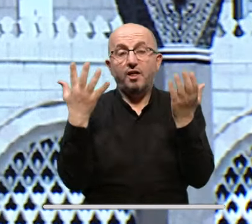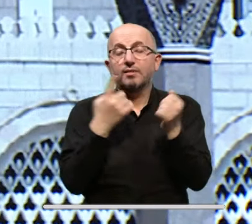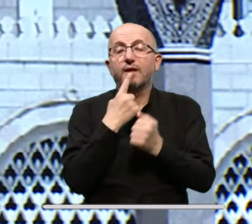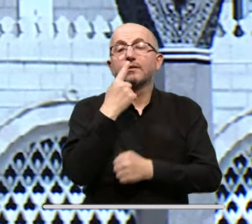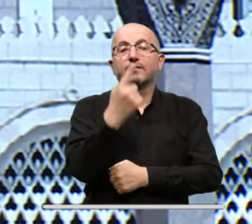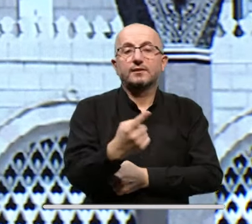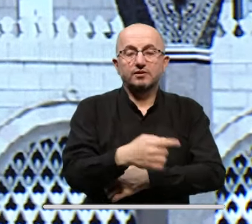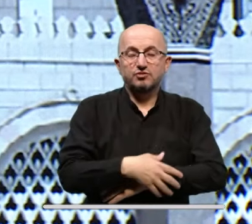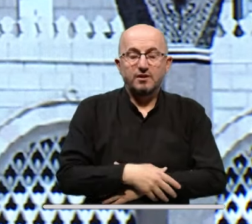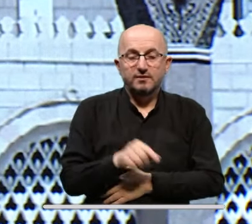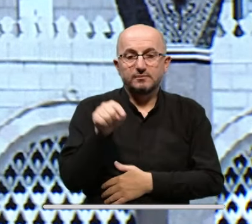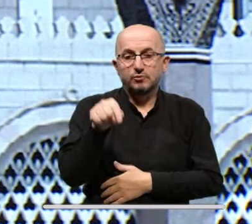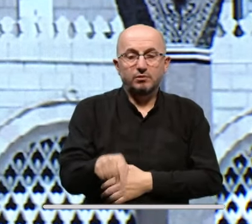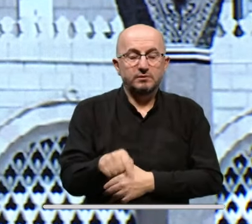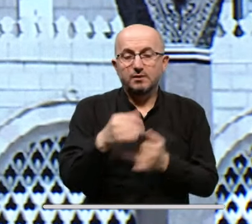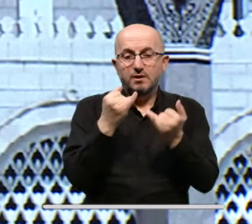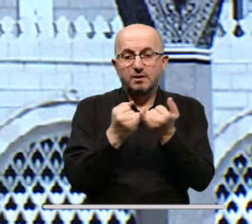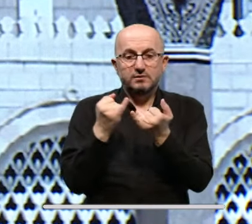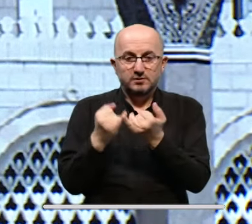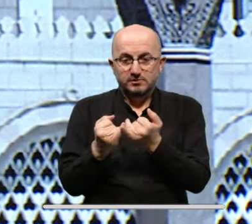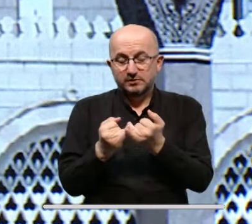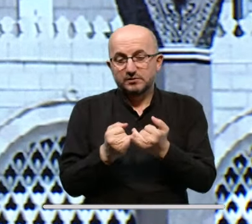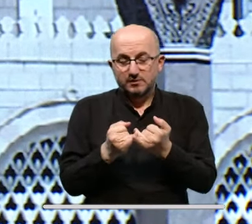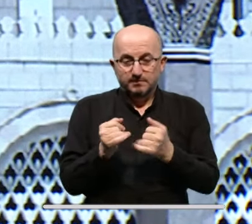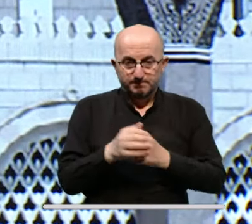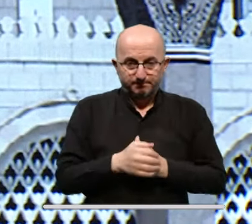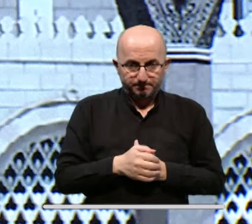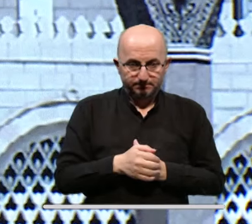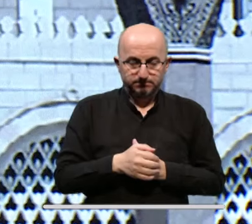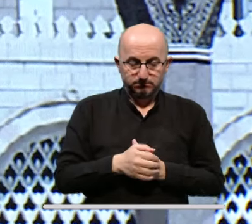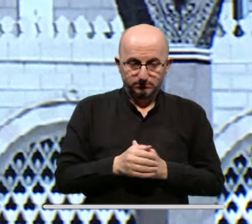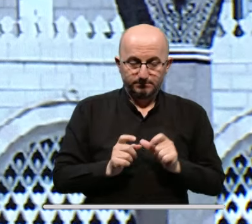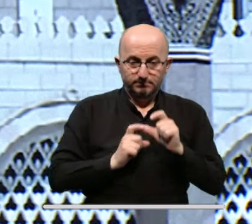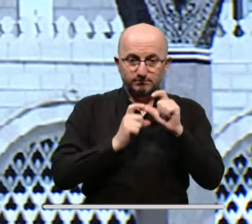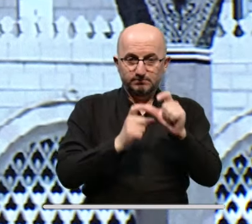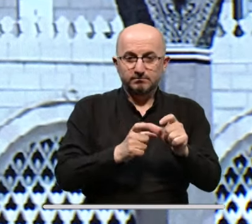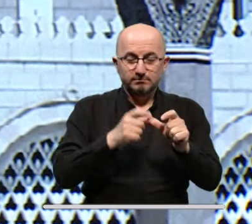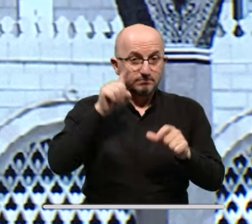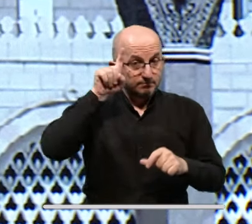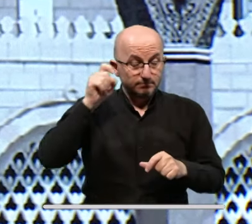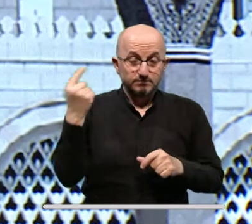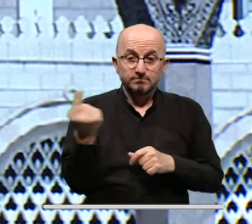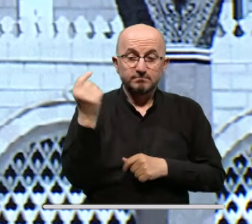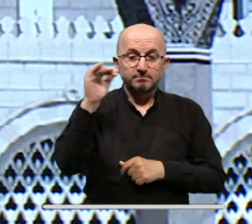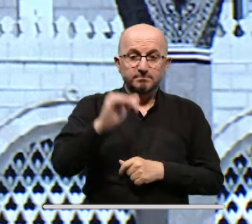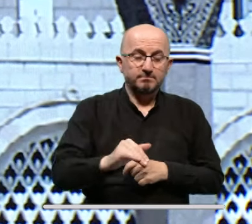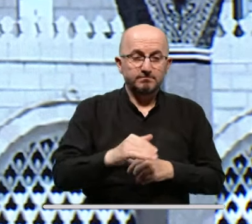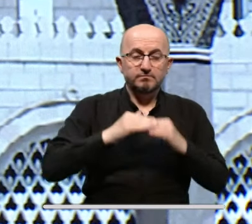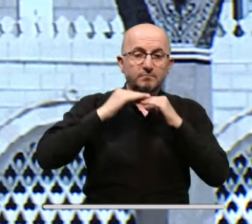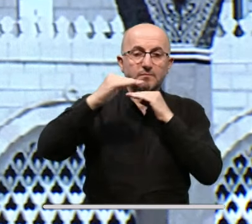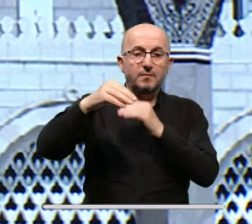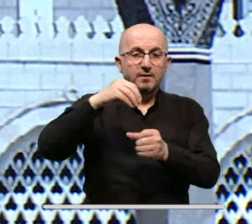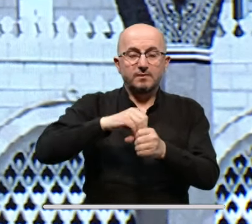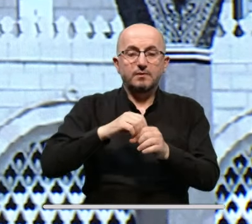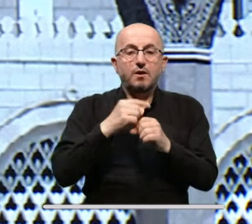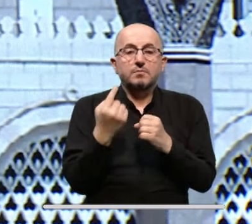diyeceğiz burada kardeşimizin Aslında Eee bu sorusundan aklıma bir şey geldi toplumumuzda